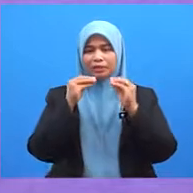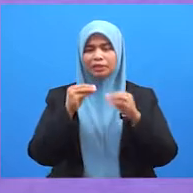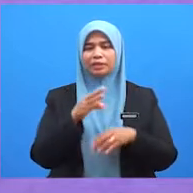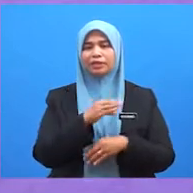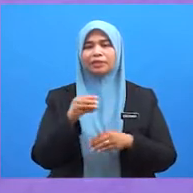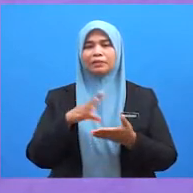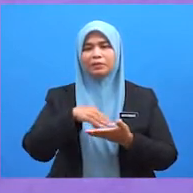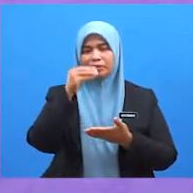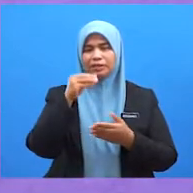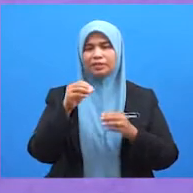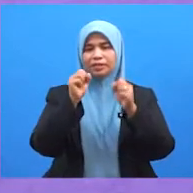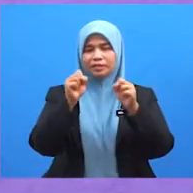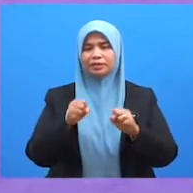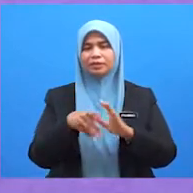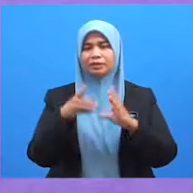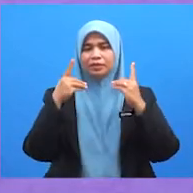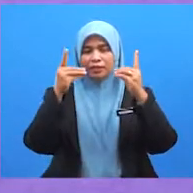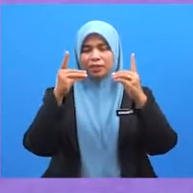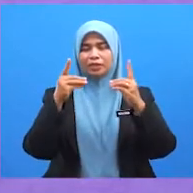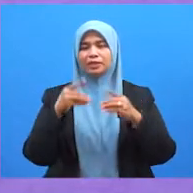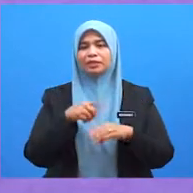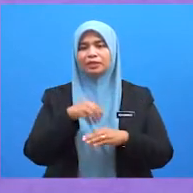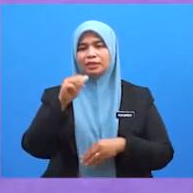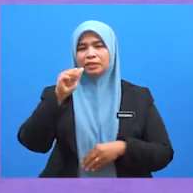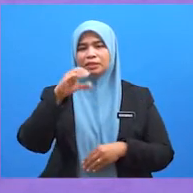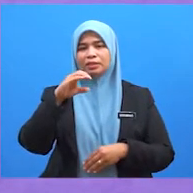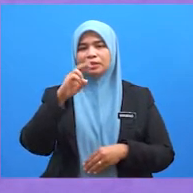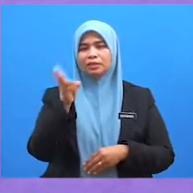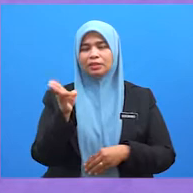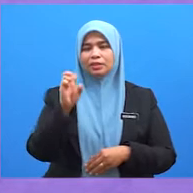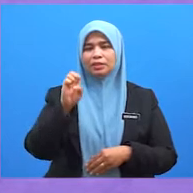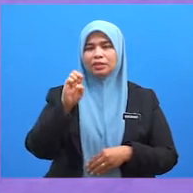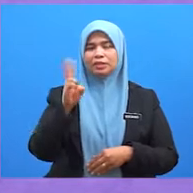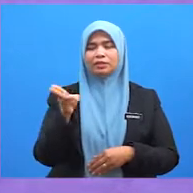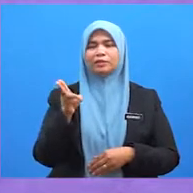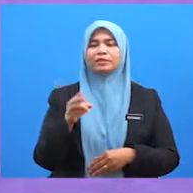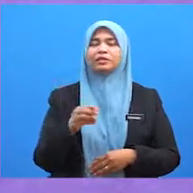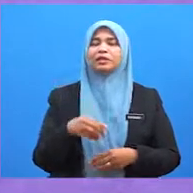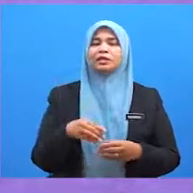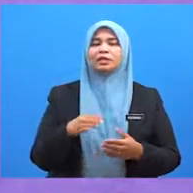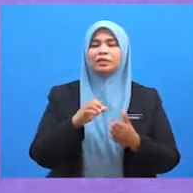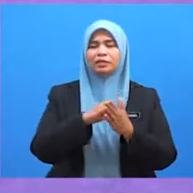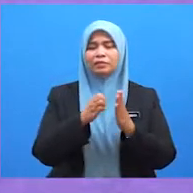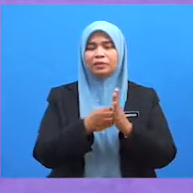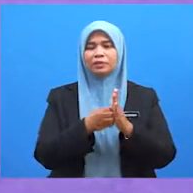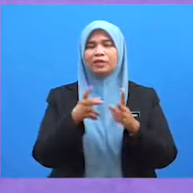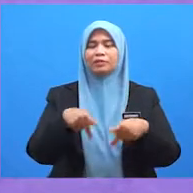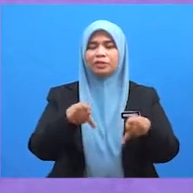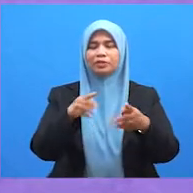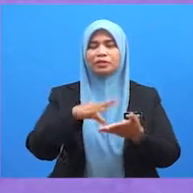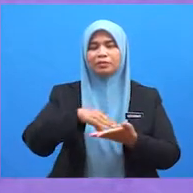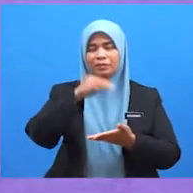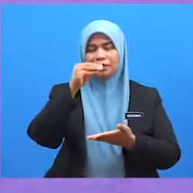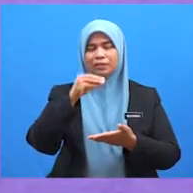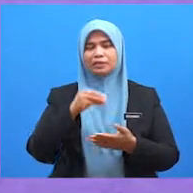di Aceh. Maksud kaedah halaqah bermaksud lingkaran. Ertinya, proses belajar dan mengajar